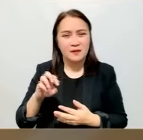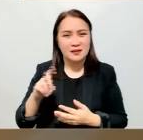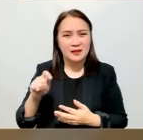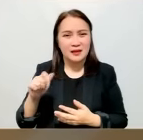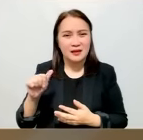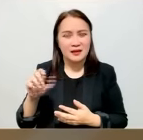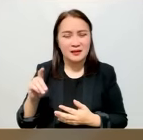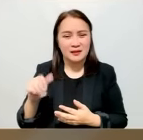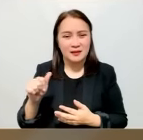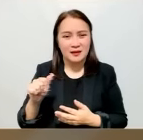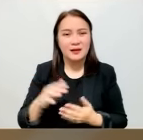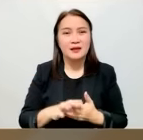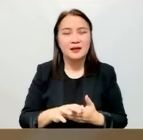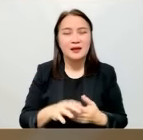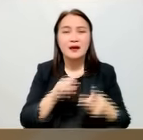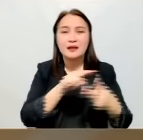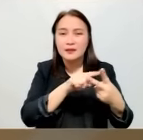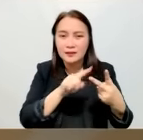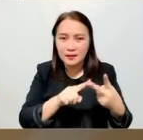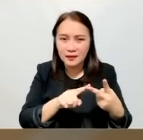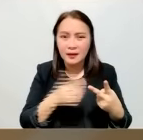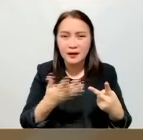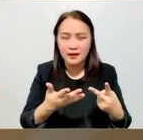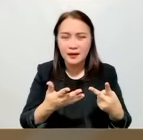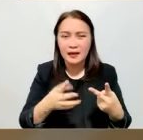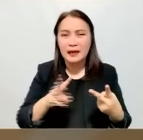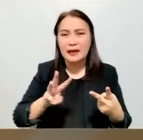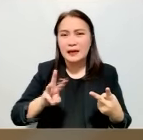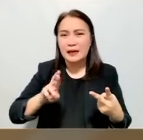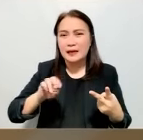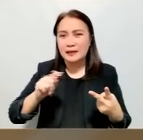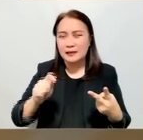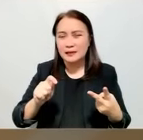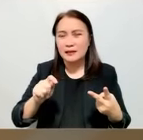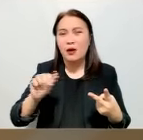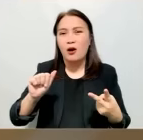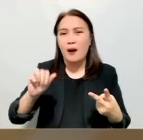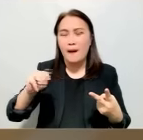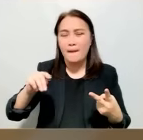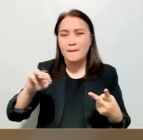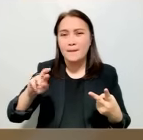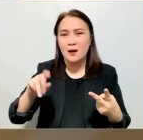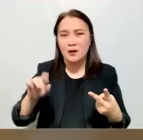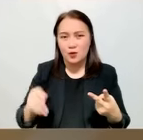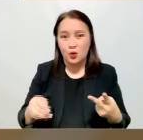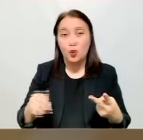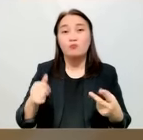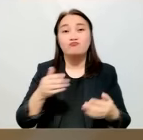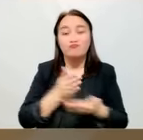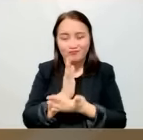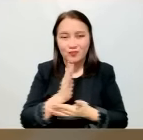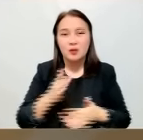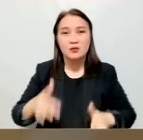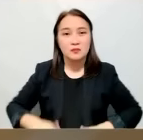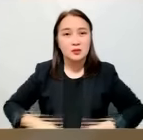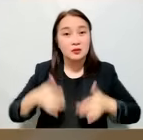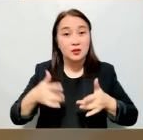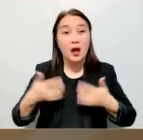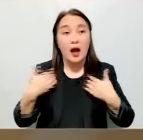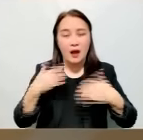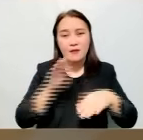Castro. Pinoprotektahan ng Writ of Amparo ang karapatang mabuhay ng isang taong may banta mula sa mga opisyal